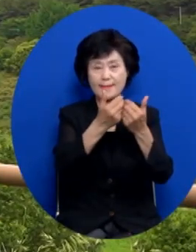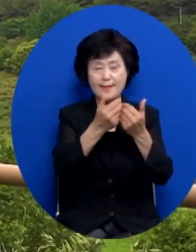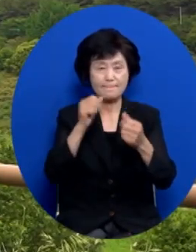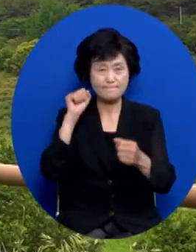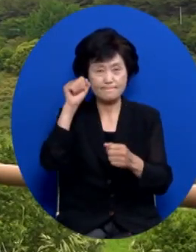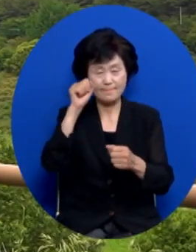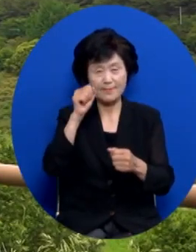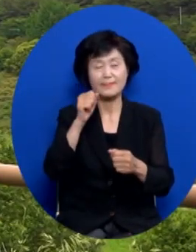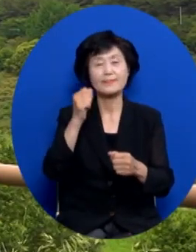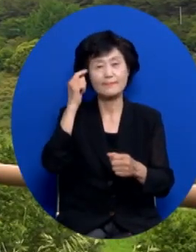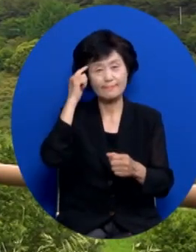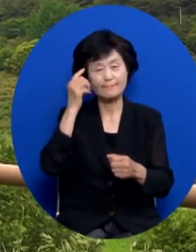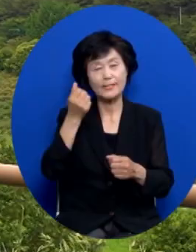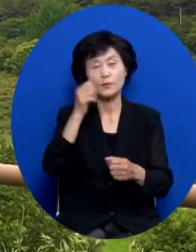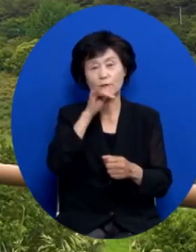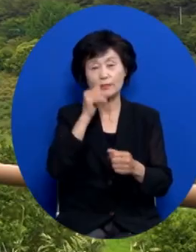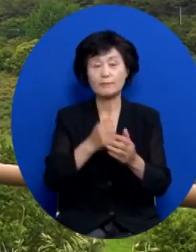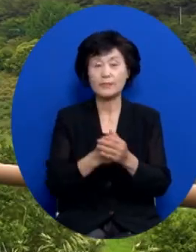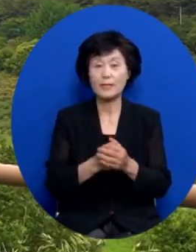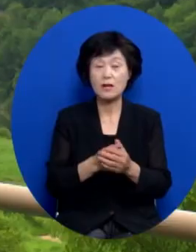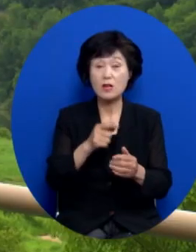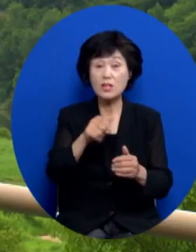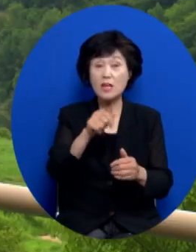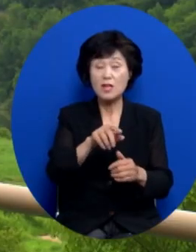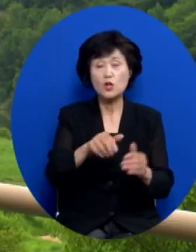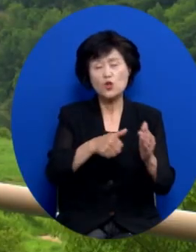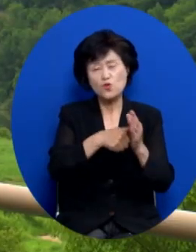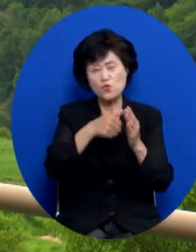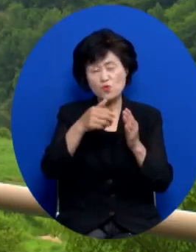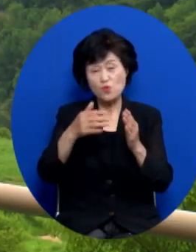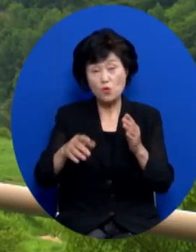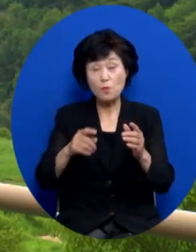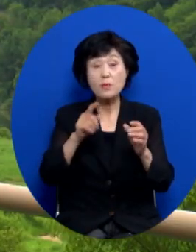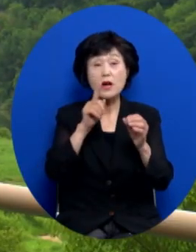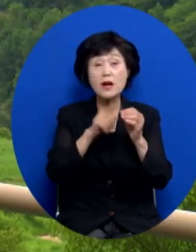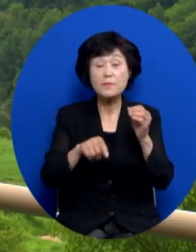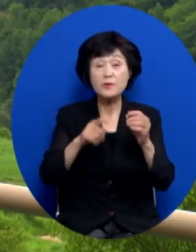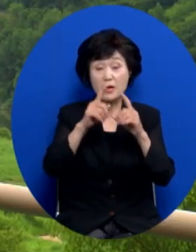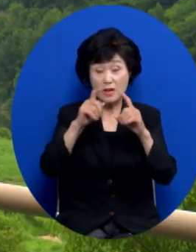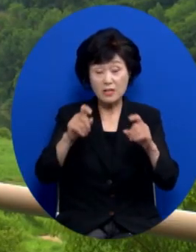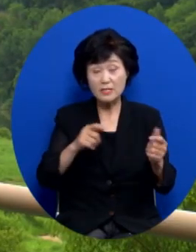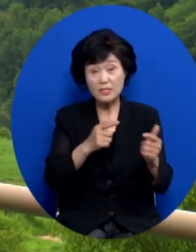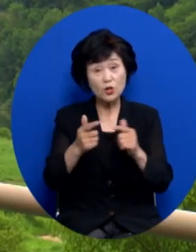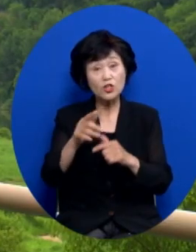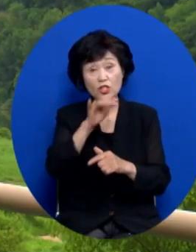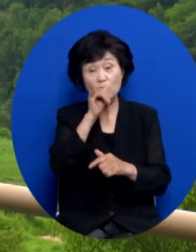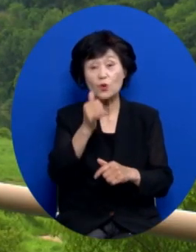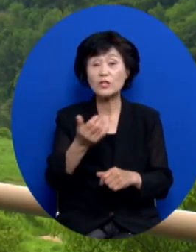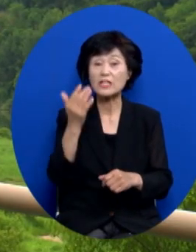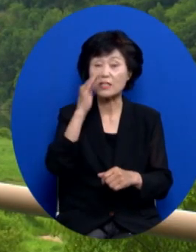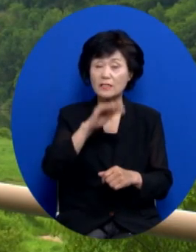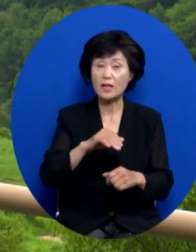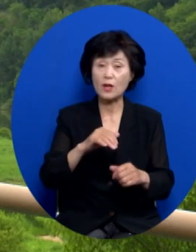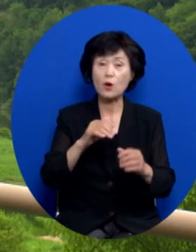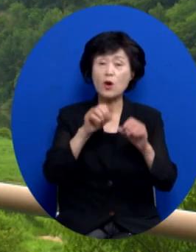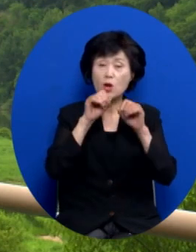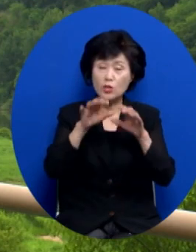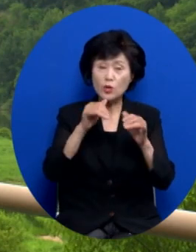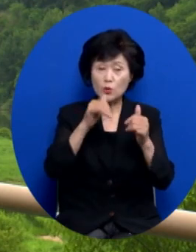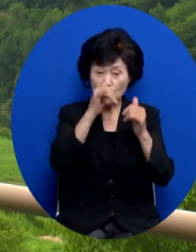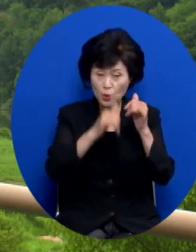그리고 천은사 등 유명 사찰들이 존재하는데요. 지리산 왕실후봉에 위치한 기독교 선교 유적지와 관련해